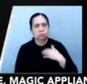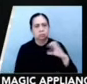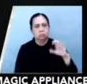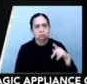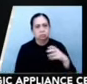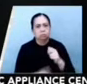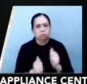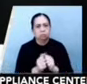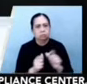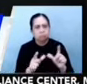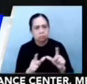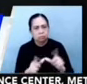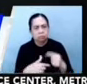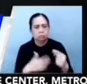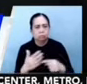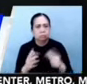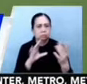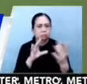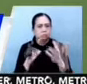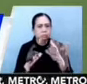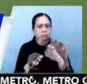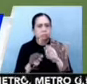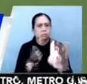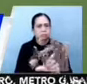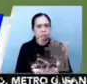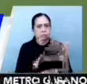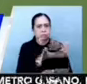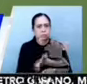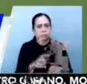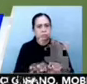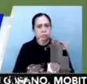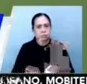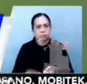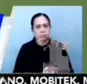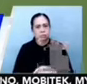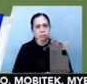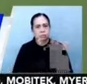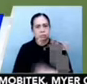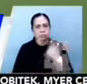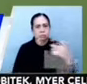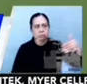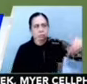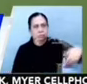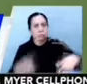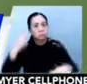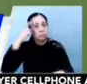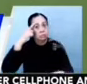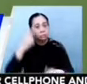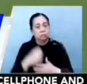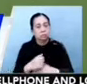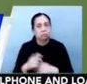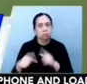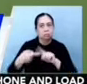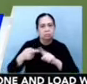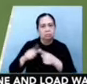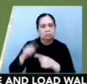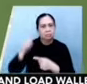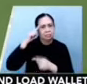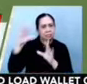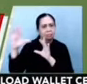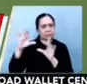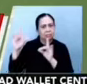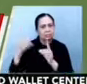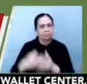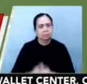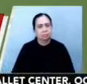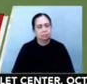raw mga kakilala niya, binibiktima rin ng suspect. Inakbayan niya ko bigla. Akala ko naman as tropa lang kasi magkakilala kami. Sabi